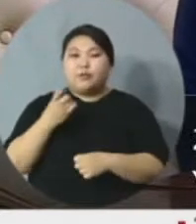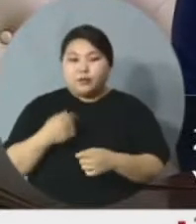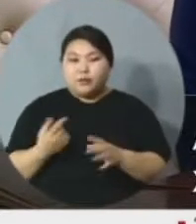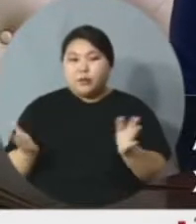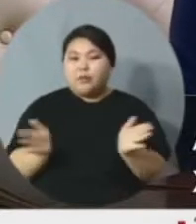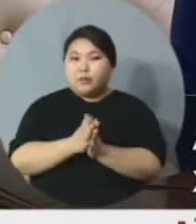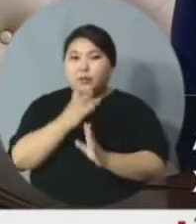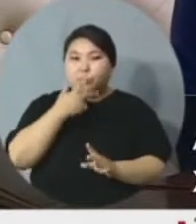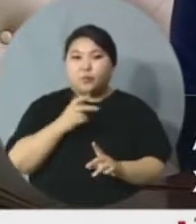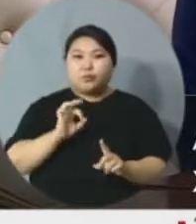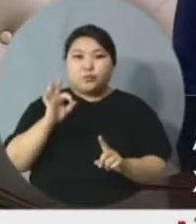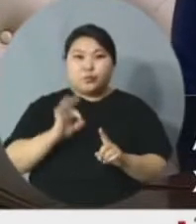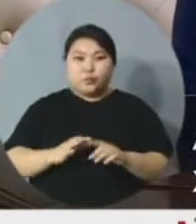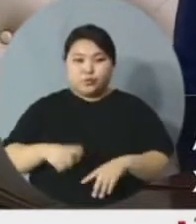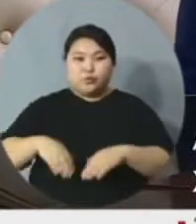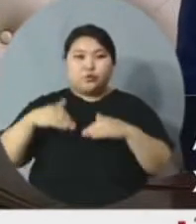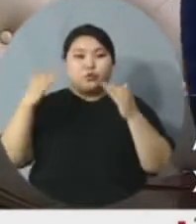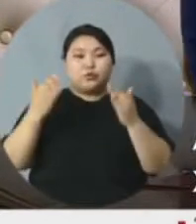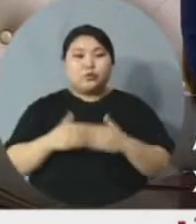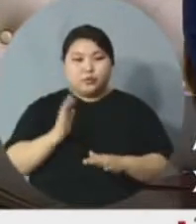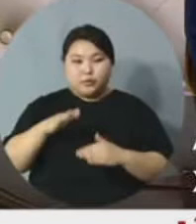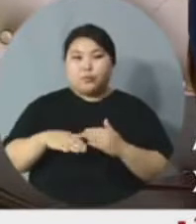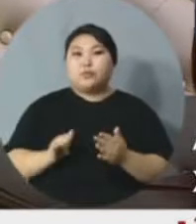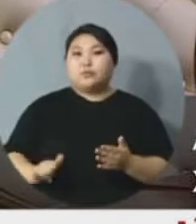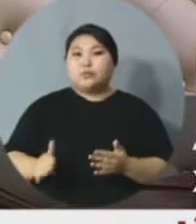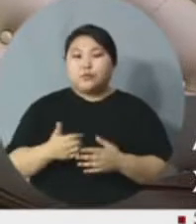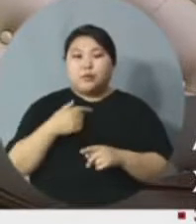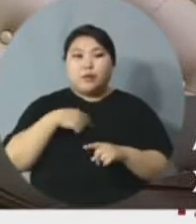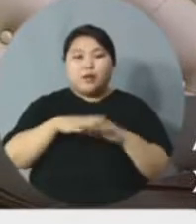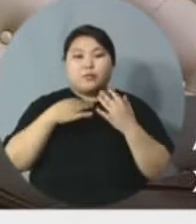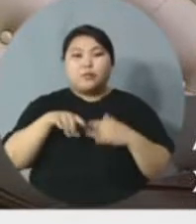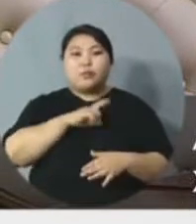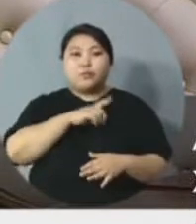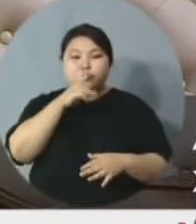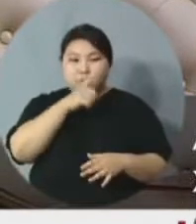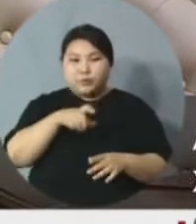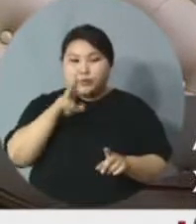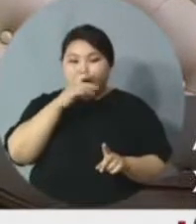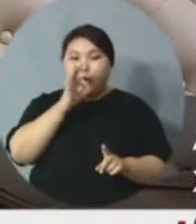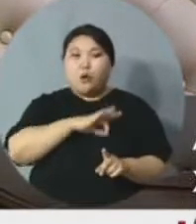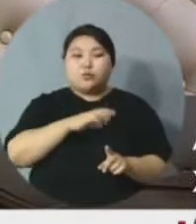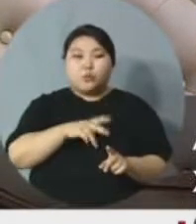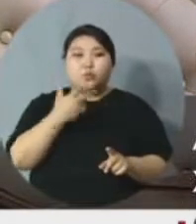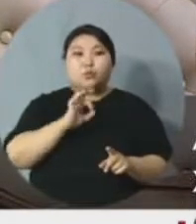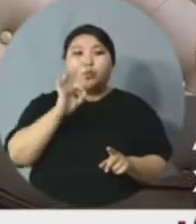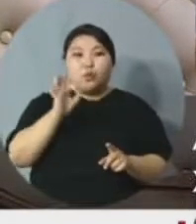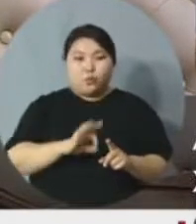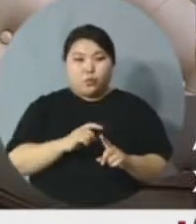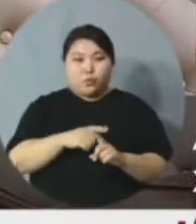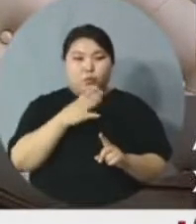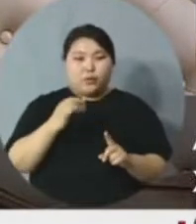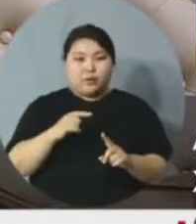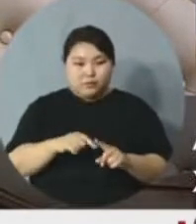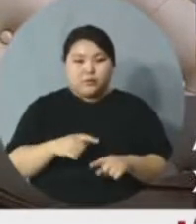нийлээд тооцсон бол 30% өчлөө. Тийм учраас нийт хүмүүсийн цалин орлого бол 30%